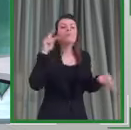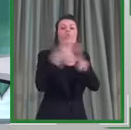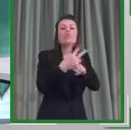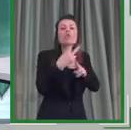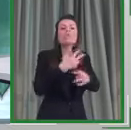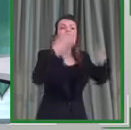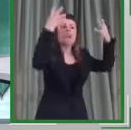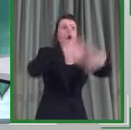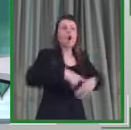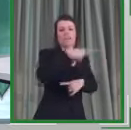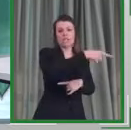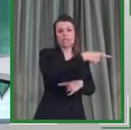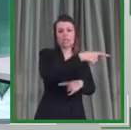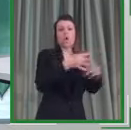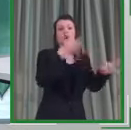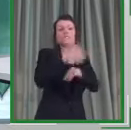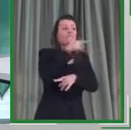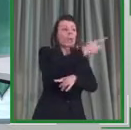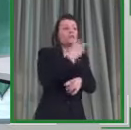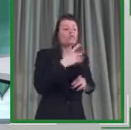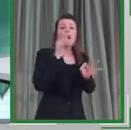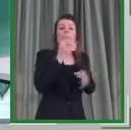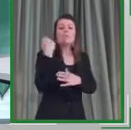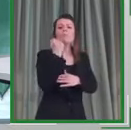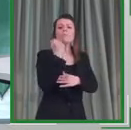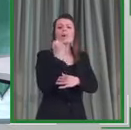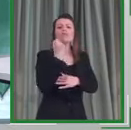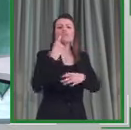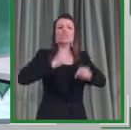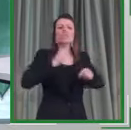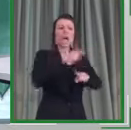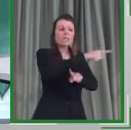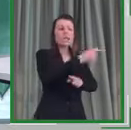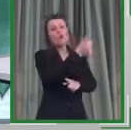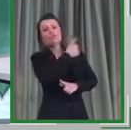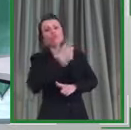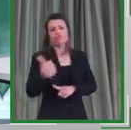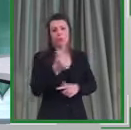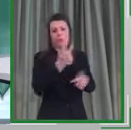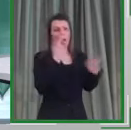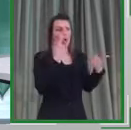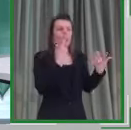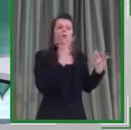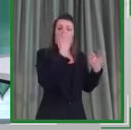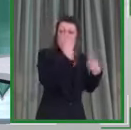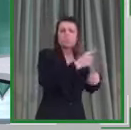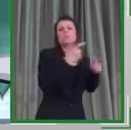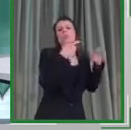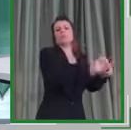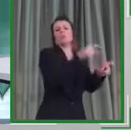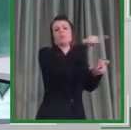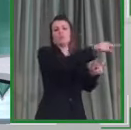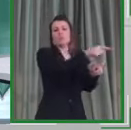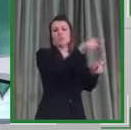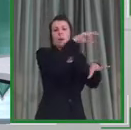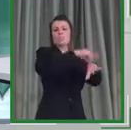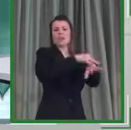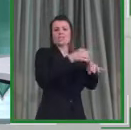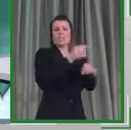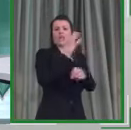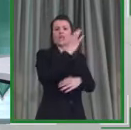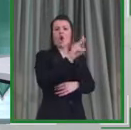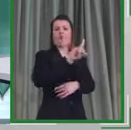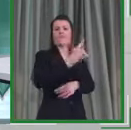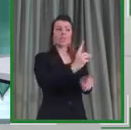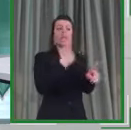avevano del personale che era dedicato esclusivamente a questi pazienti abbiamo detto le rsa che si trovano in queste